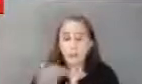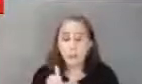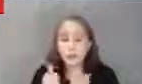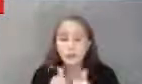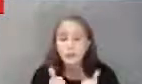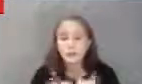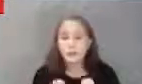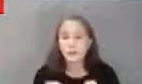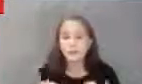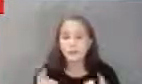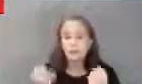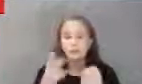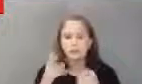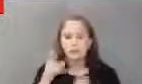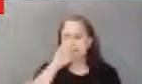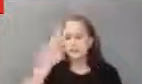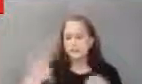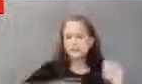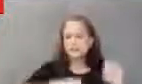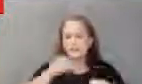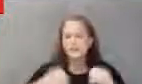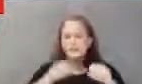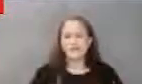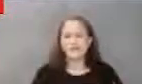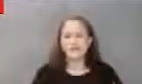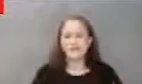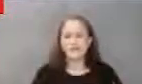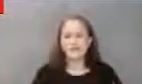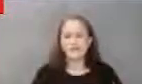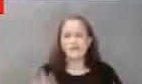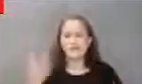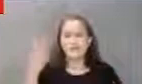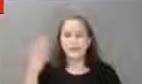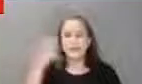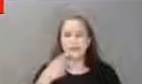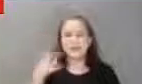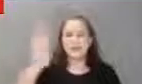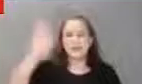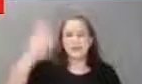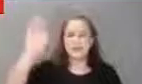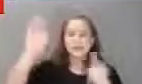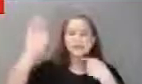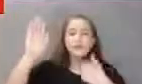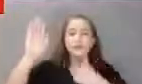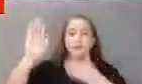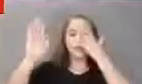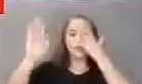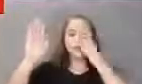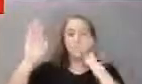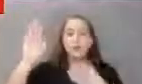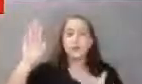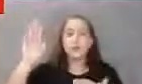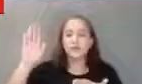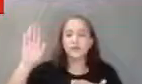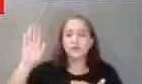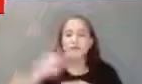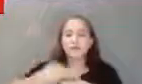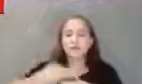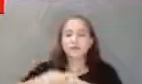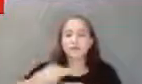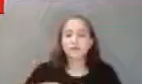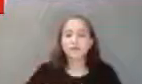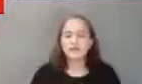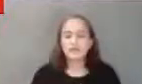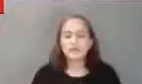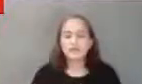tayong pandemya at mahirap ang transportasyon. Pero dyan sa Eliptical Road, di ba dati medyo nagbabottleneck dyan, darling Fifi? Kamusta